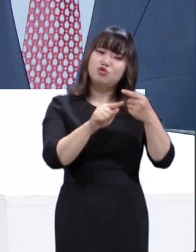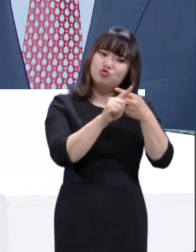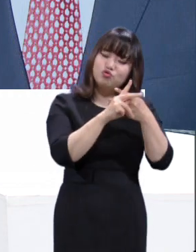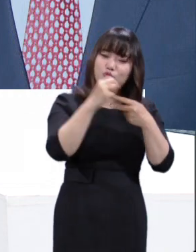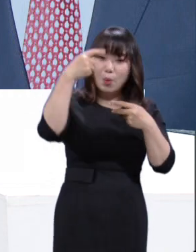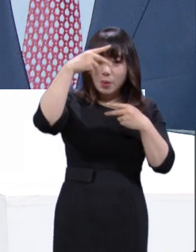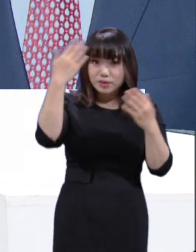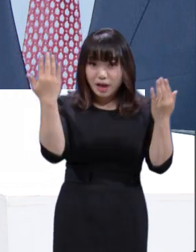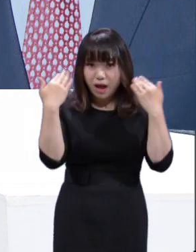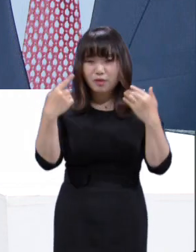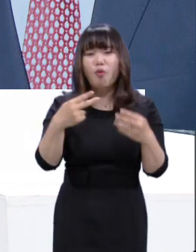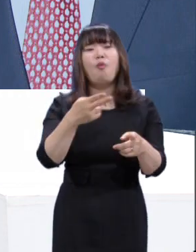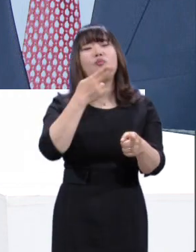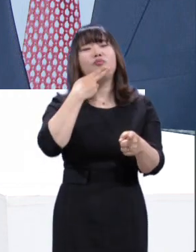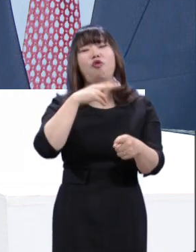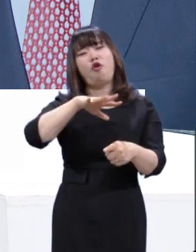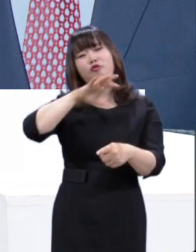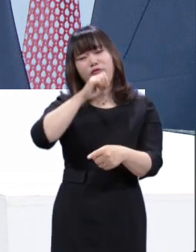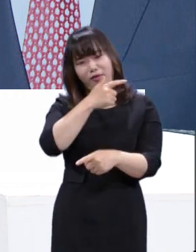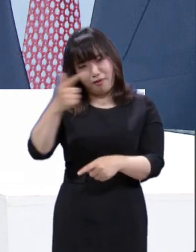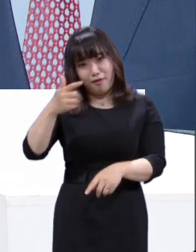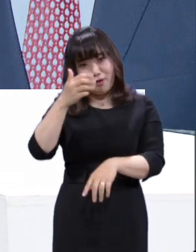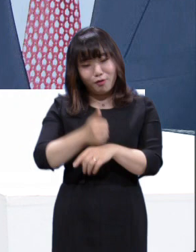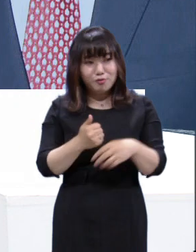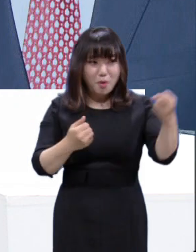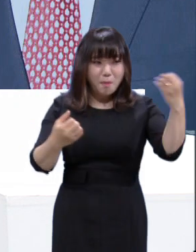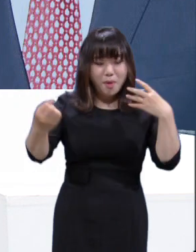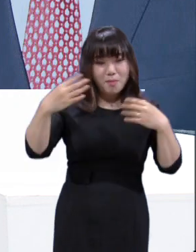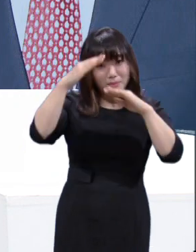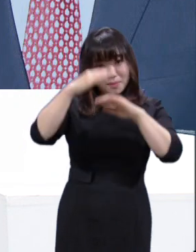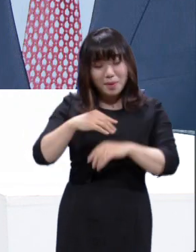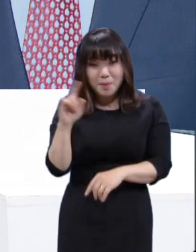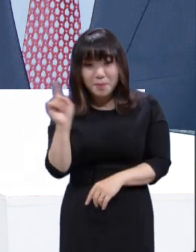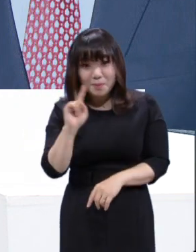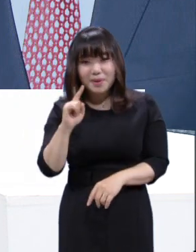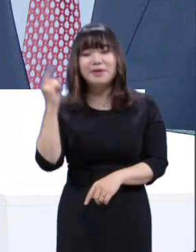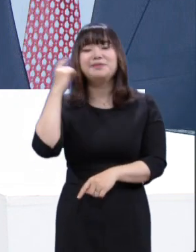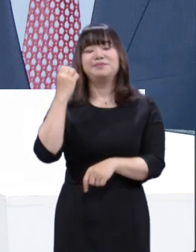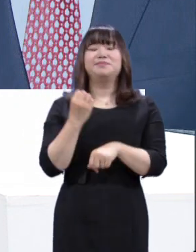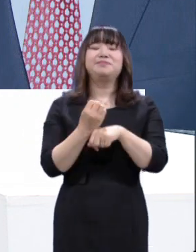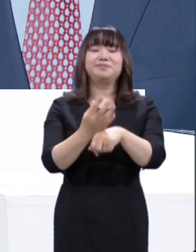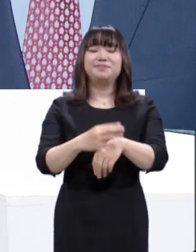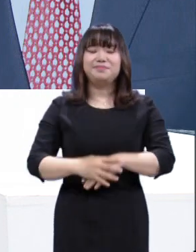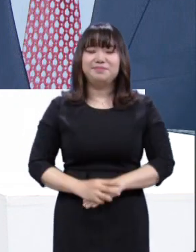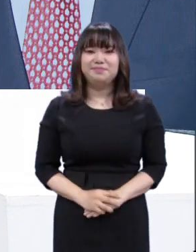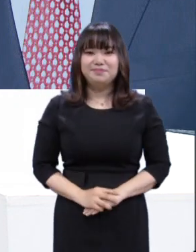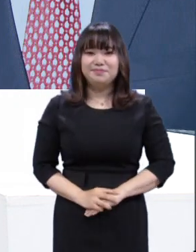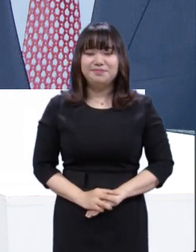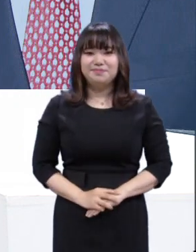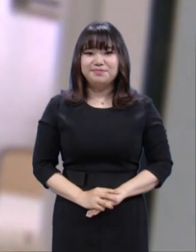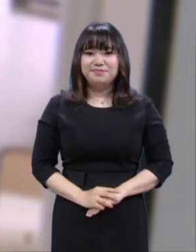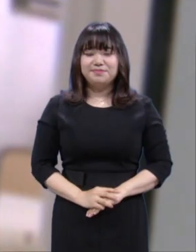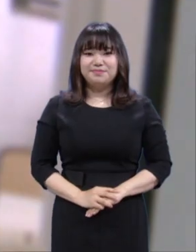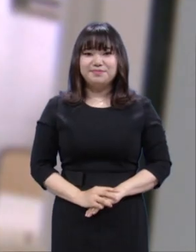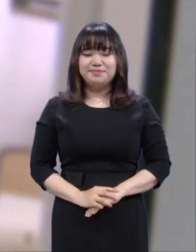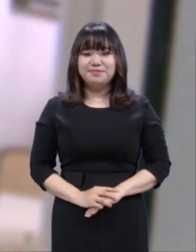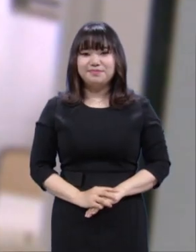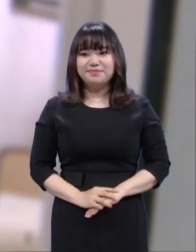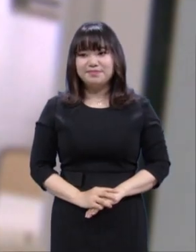문제로 민원이 많은 상황인데 각 후보의 견해는 어떻게 다를까요? 이재원 기자가 취재했습니다.